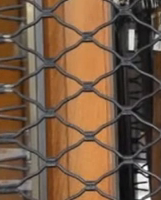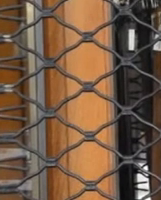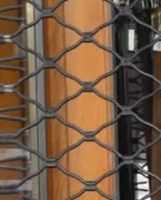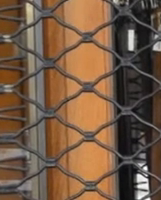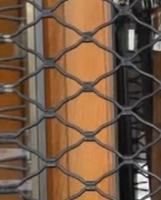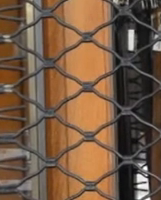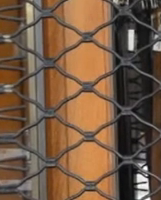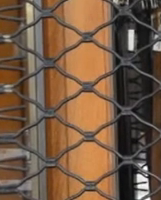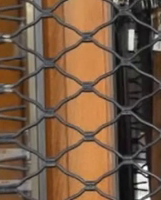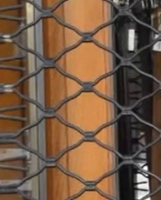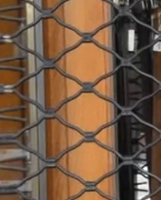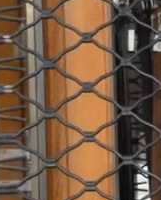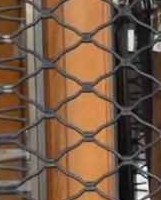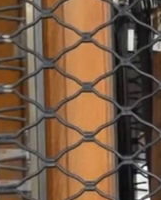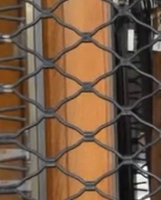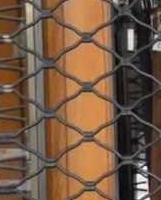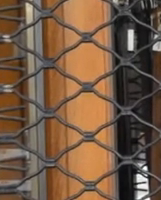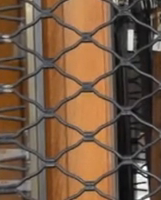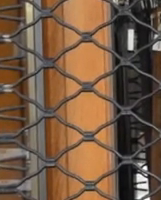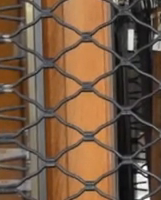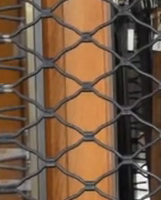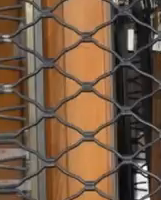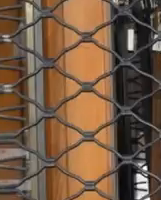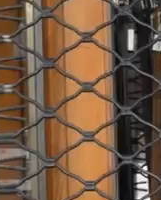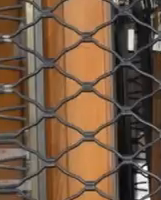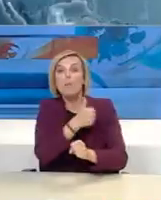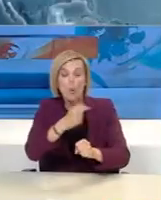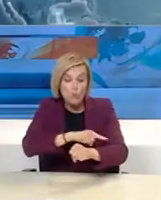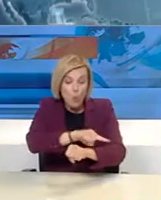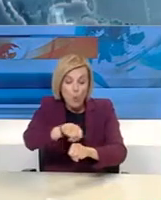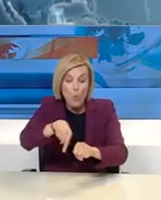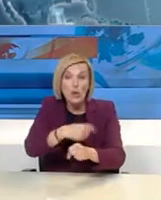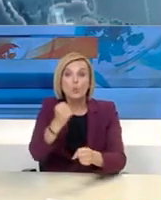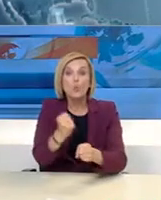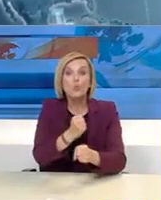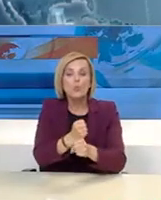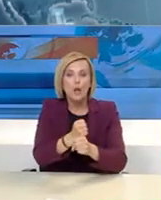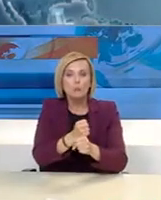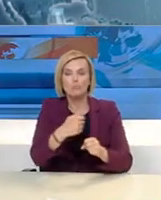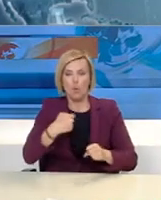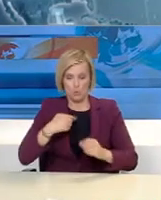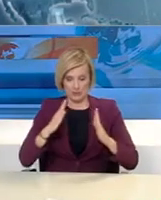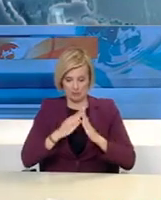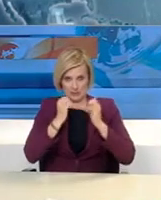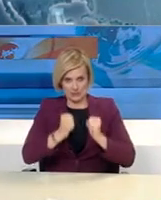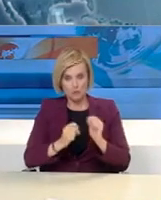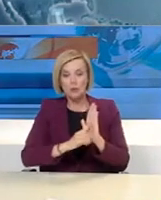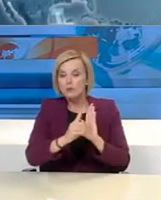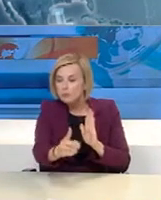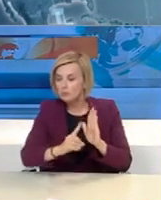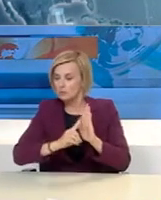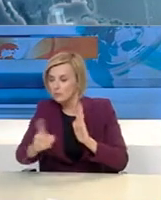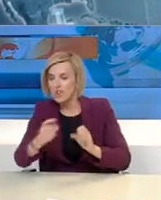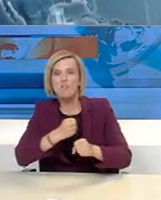εβδομάδες η μετακίνηση των πολιτών, σύμφωνα με τα νέα μέτρα. Μετάβαση σε φαρμακείο ή επίσκεψη στο